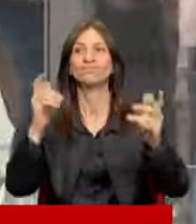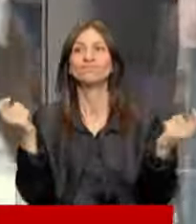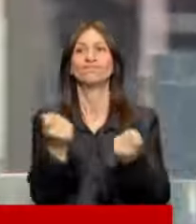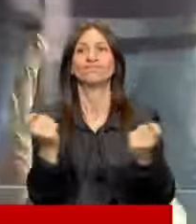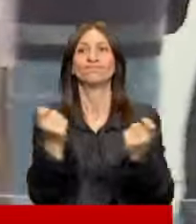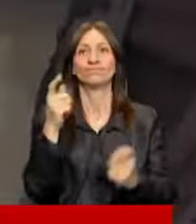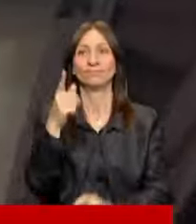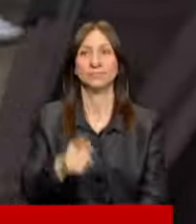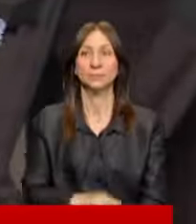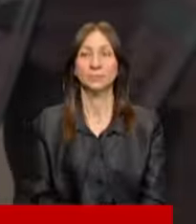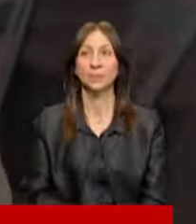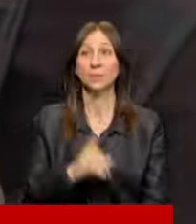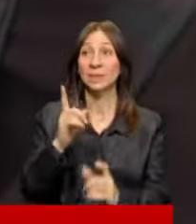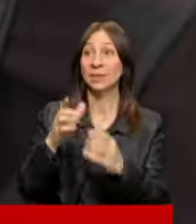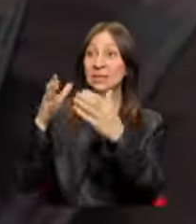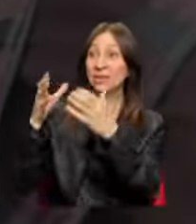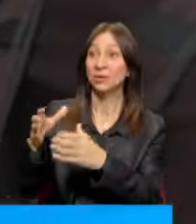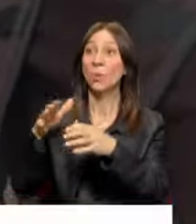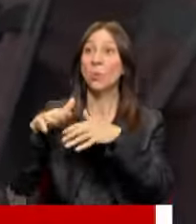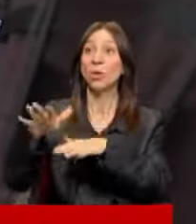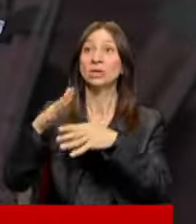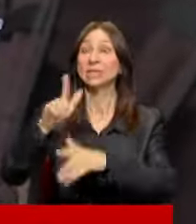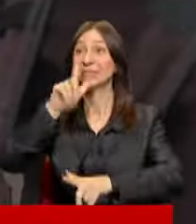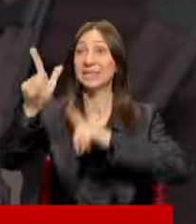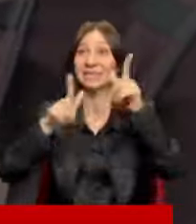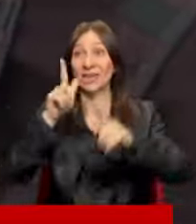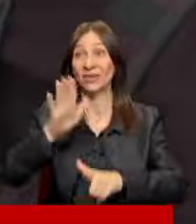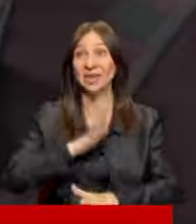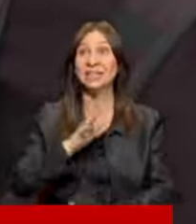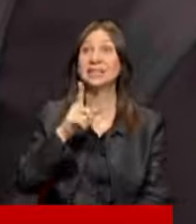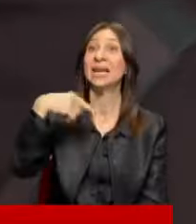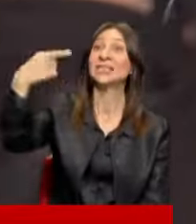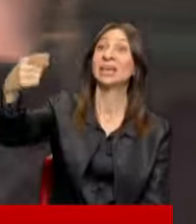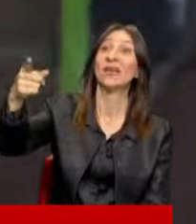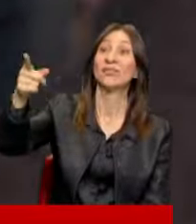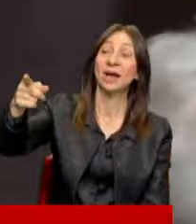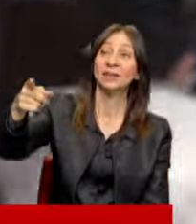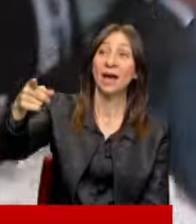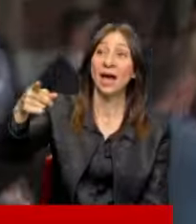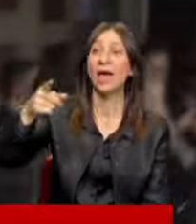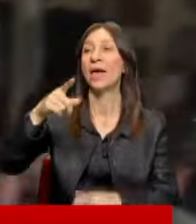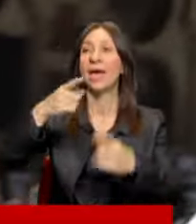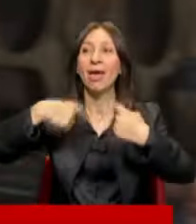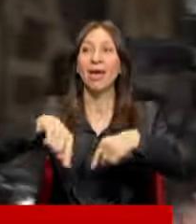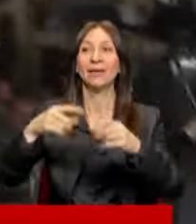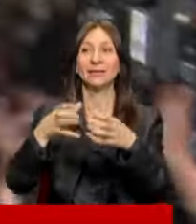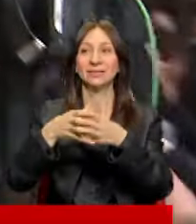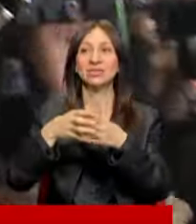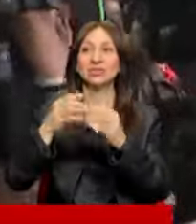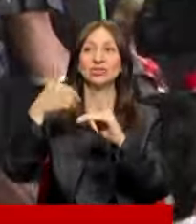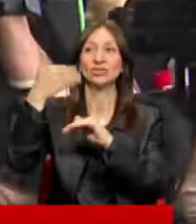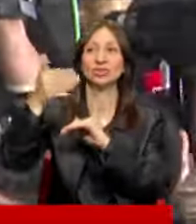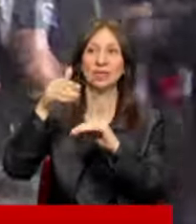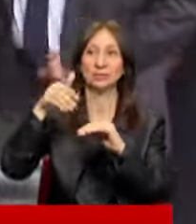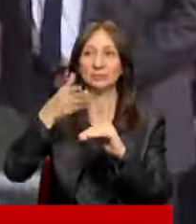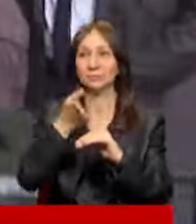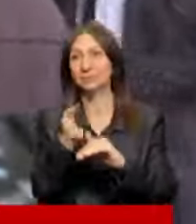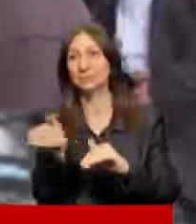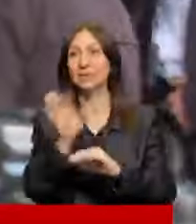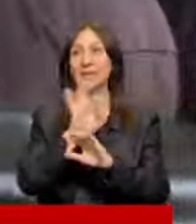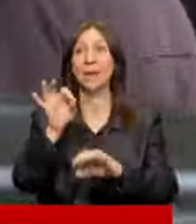uzaklaştırmaya çalışıyor. Bir tarafta protesto sesleri yükselirken diğer tarafta da heyet dışarı çıktı.